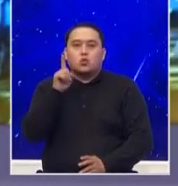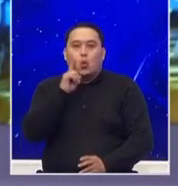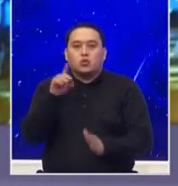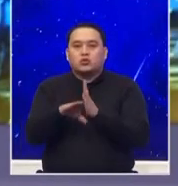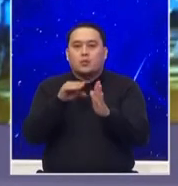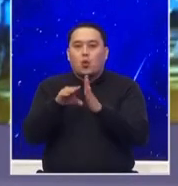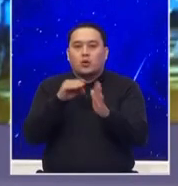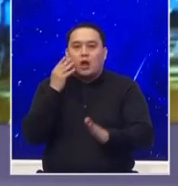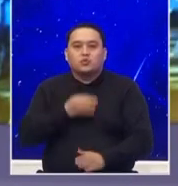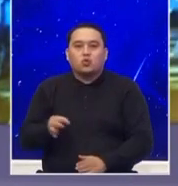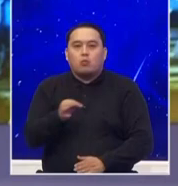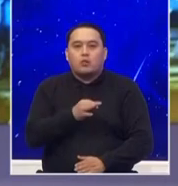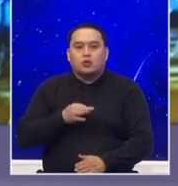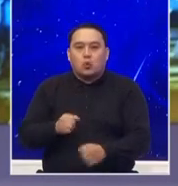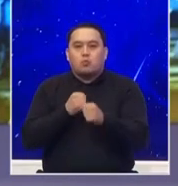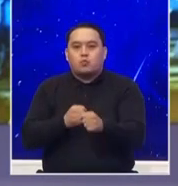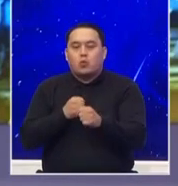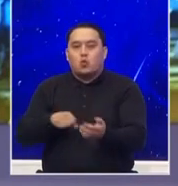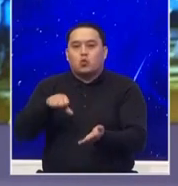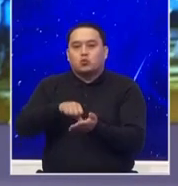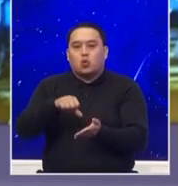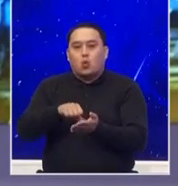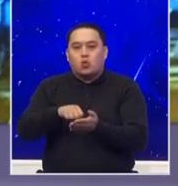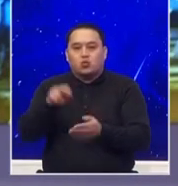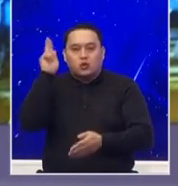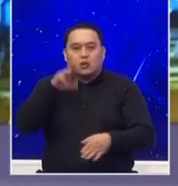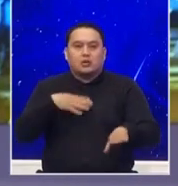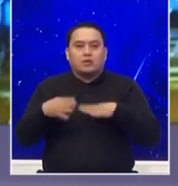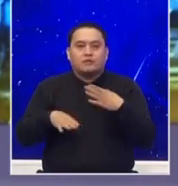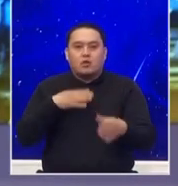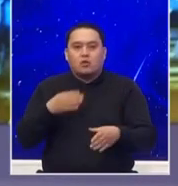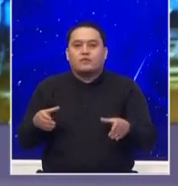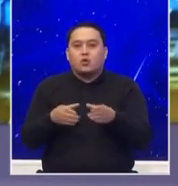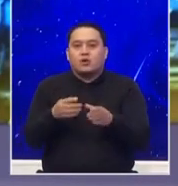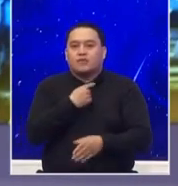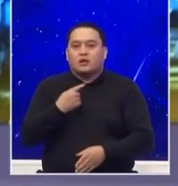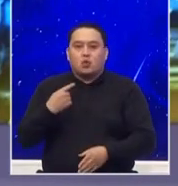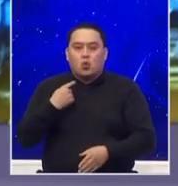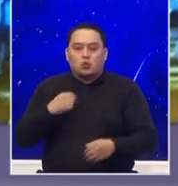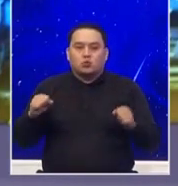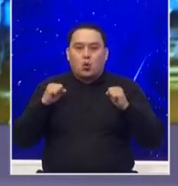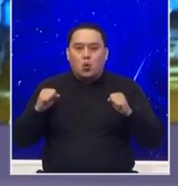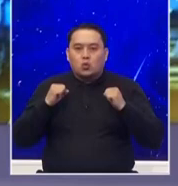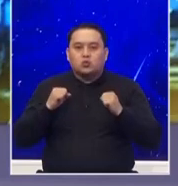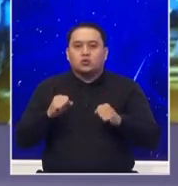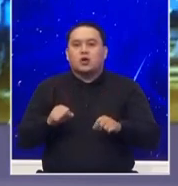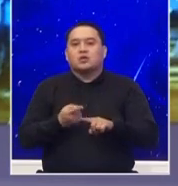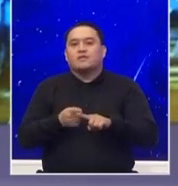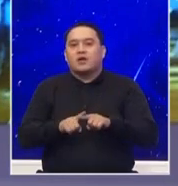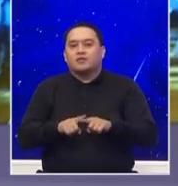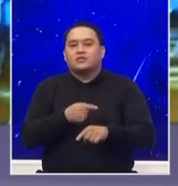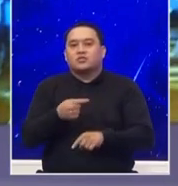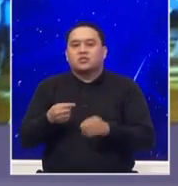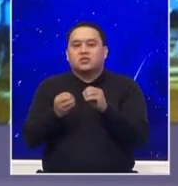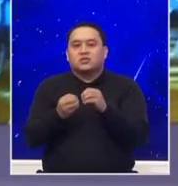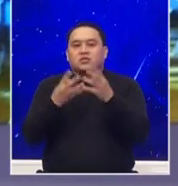Юношеская сборная Алматинской области по боксу принимает участие в учебно-тактическом сборе в Талдыкурганском дворце спорта «Жастар». В течение